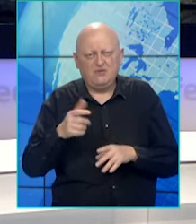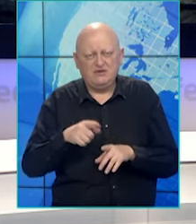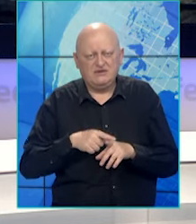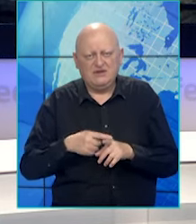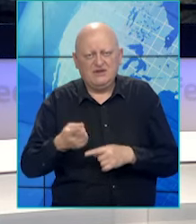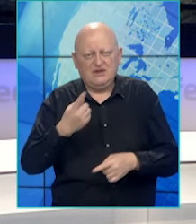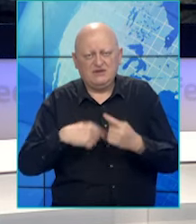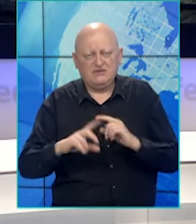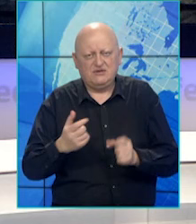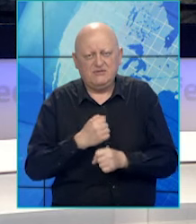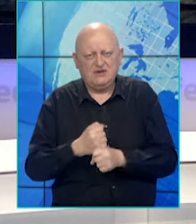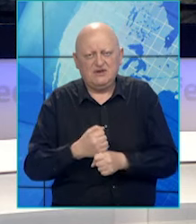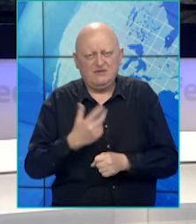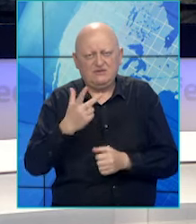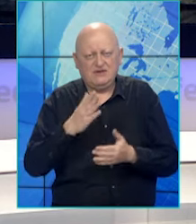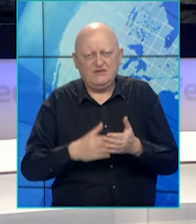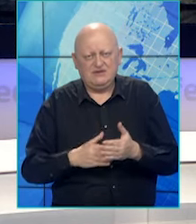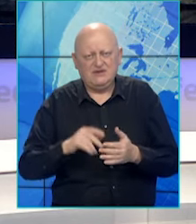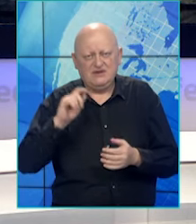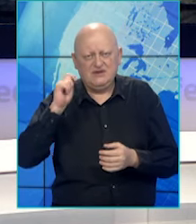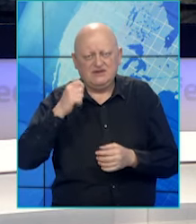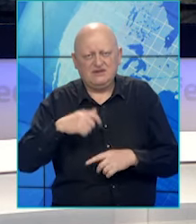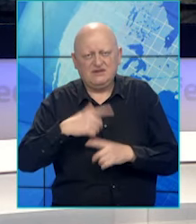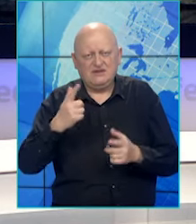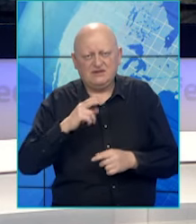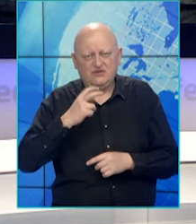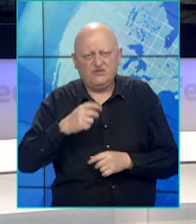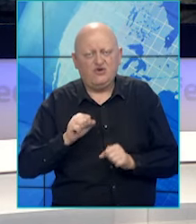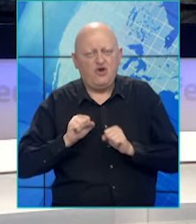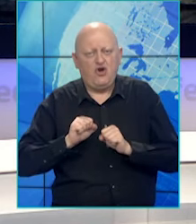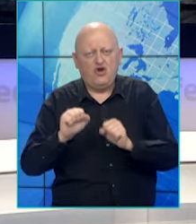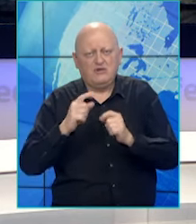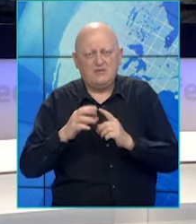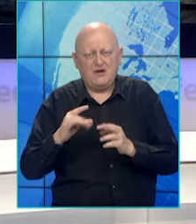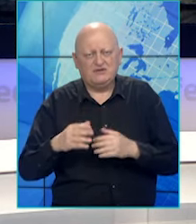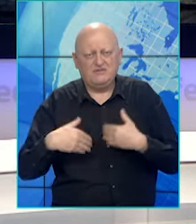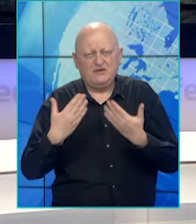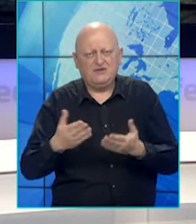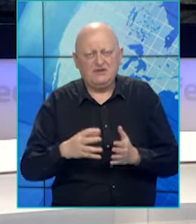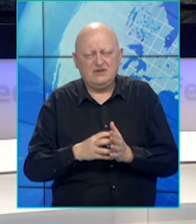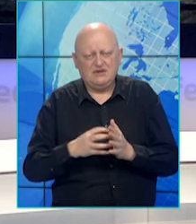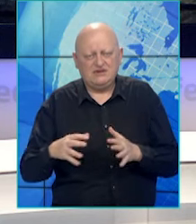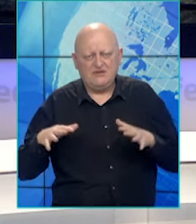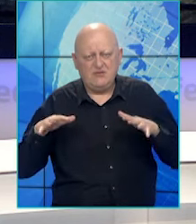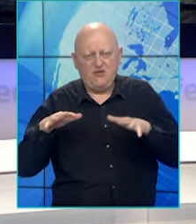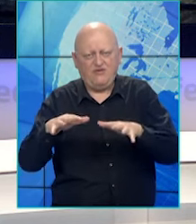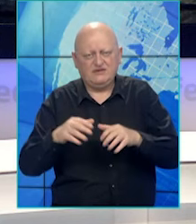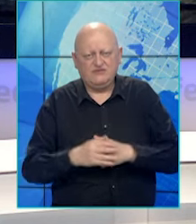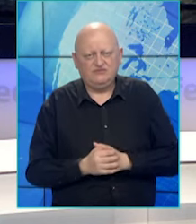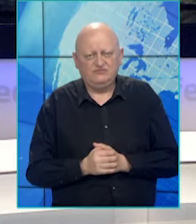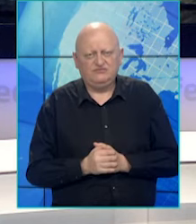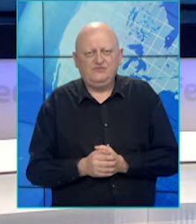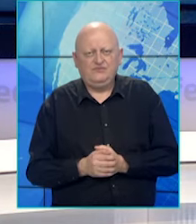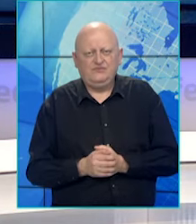4,5 mjeseca i razmjenu zarobljenika u tri faze. Iz Izraela jasan odgovor. Odbijamo Hamasov prijedlog i nastavljamo